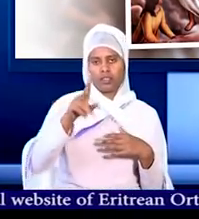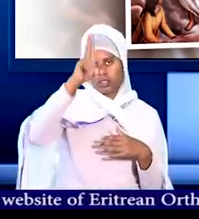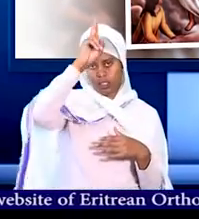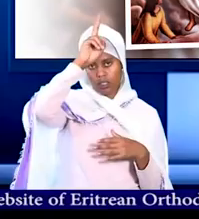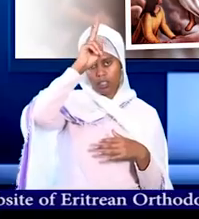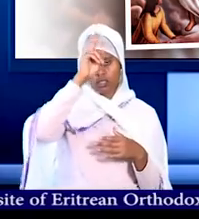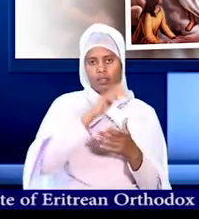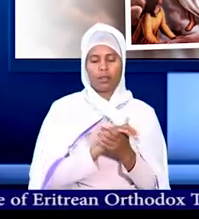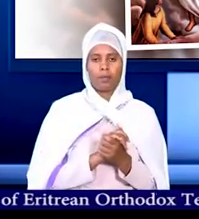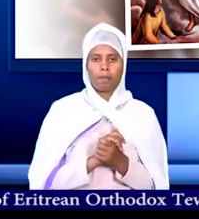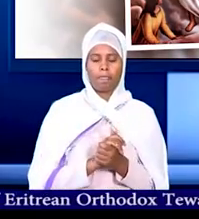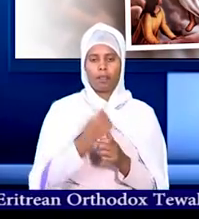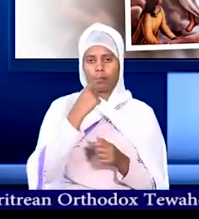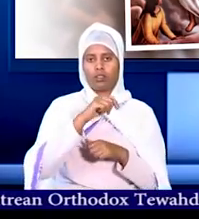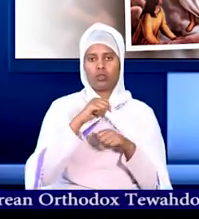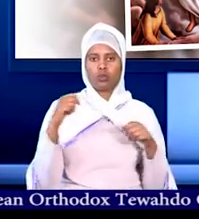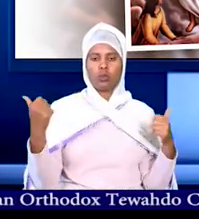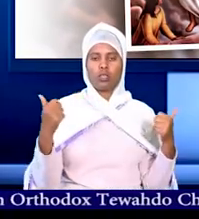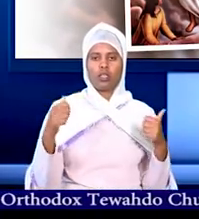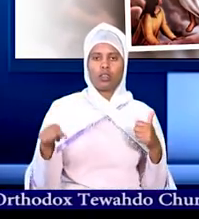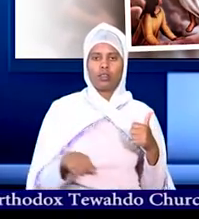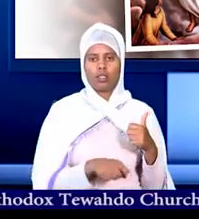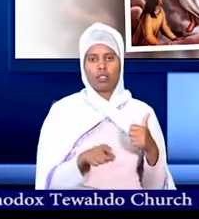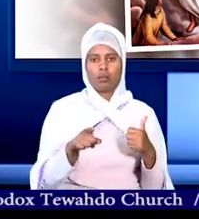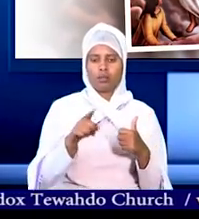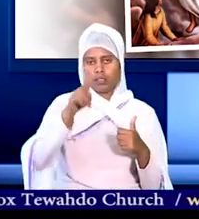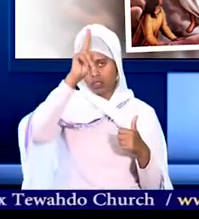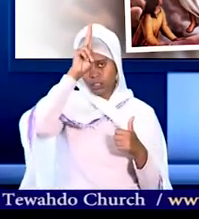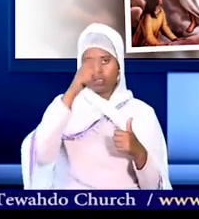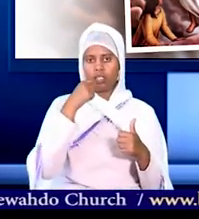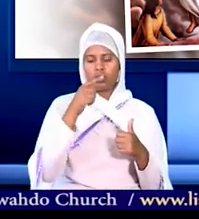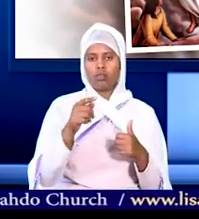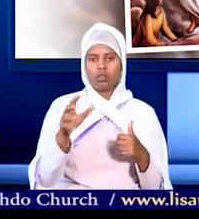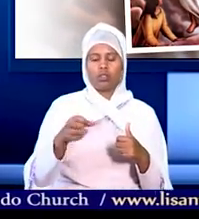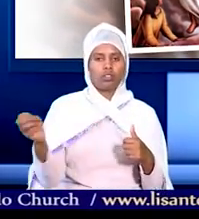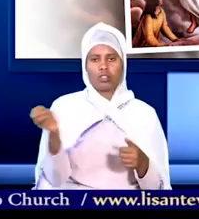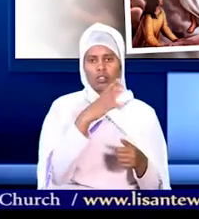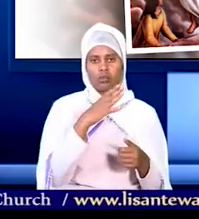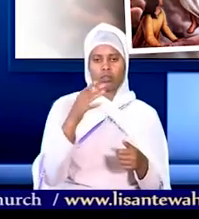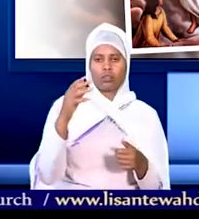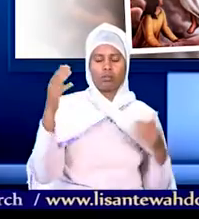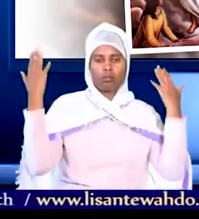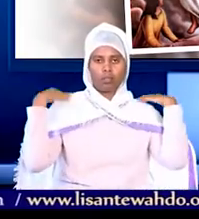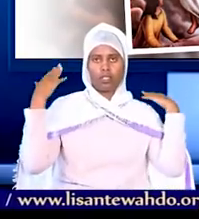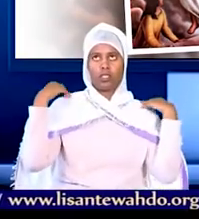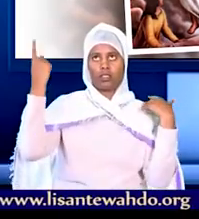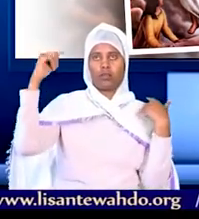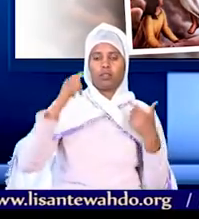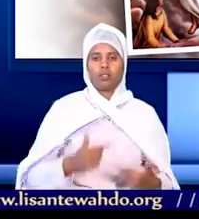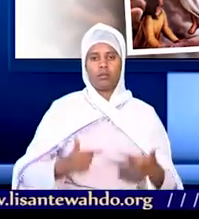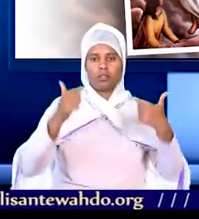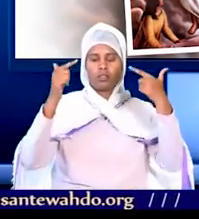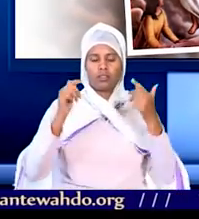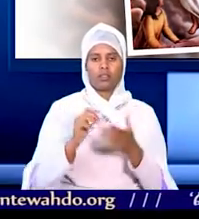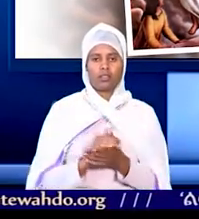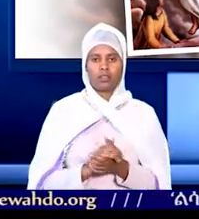መላእክትን ነት ዲያብሎስ ነት አሩየ ተባይሉ ጽዋዓቢ ተመን ገበል ሰይጣን ንዑደር በይዎ